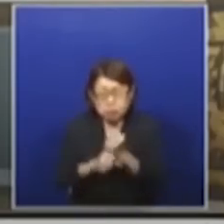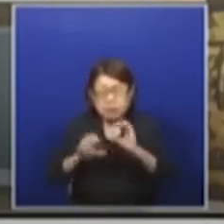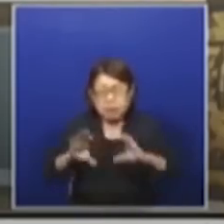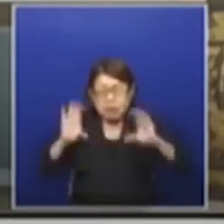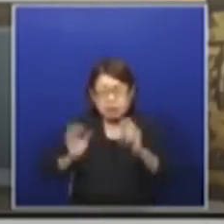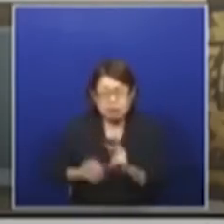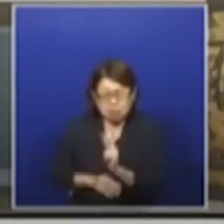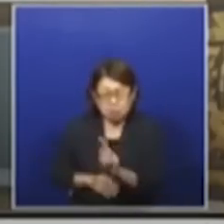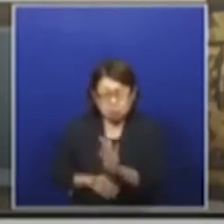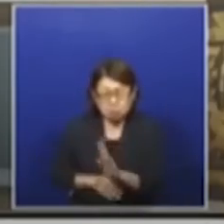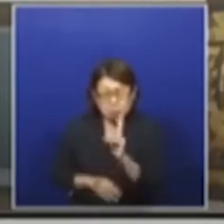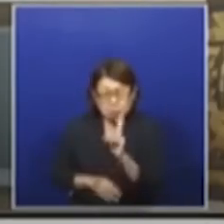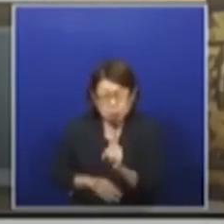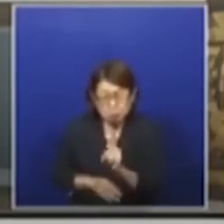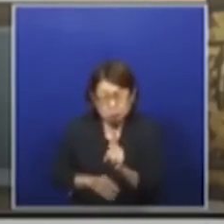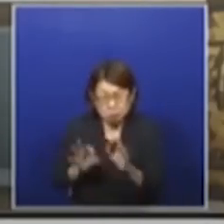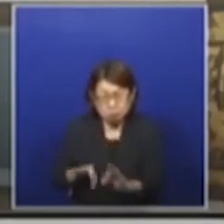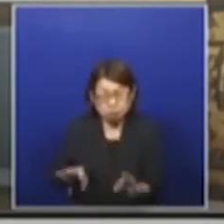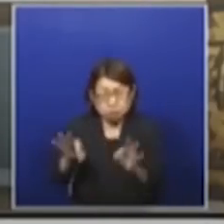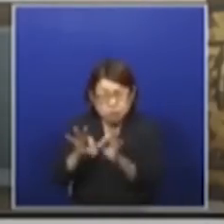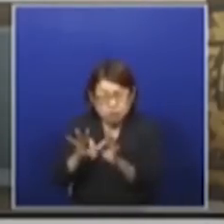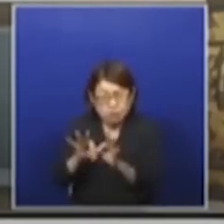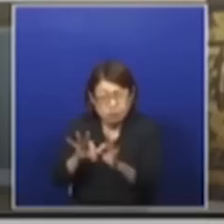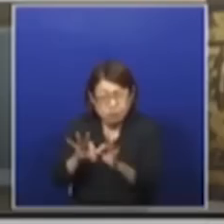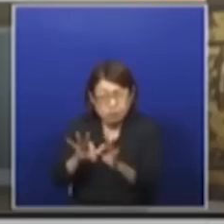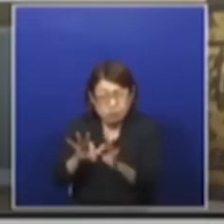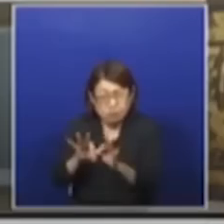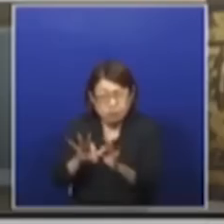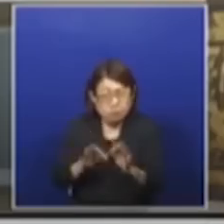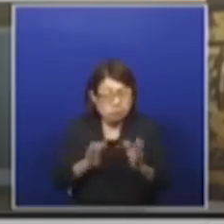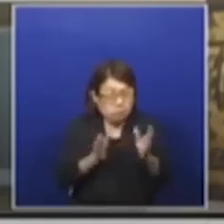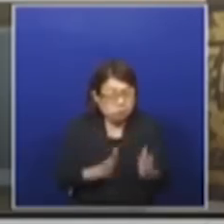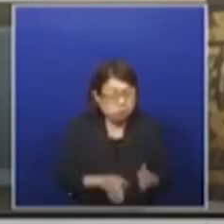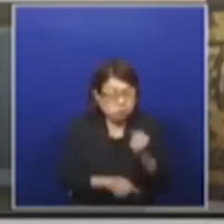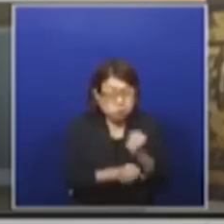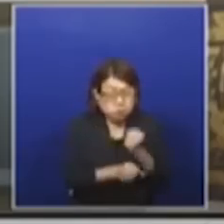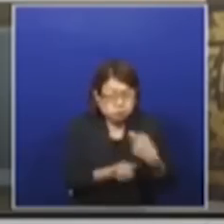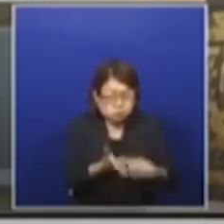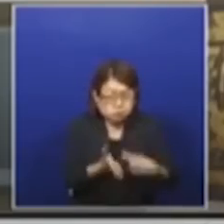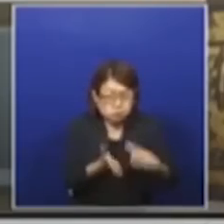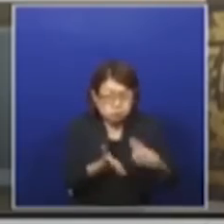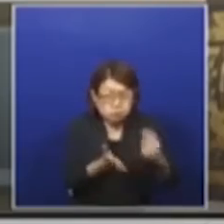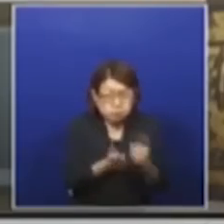กว่ากองทุนประกันสังคมของผู้ใช้แรงงานเช่นนั้นเหรอครับ